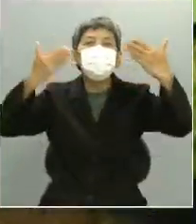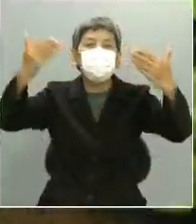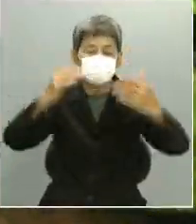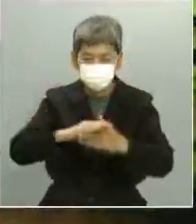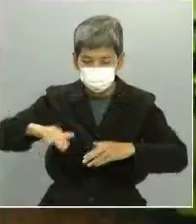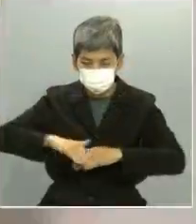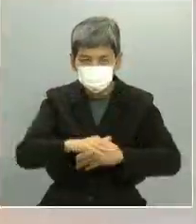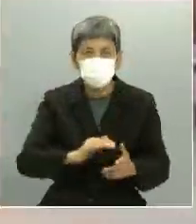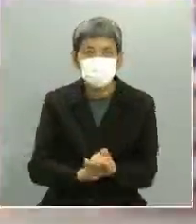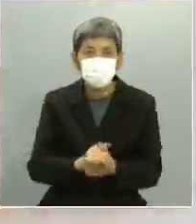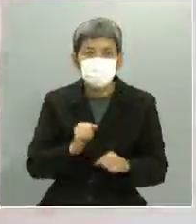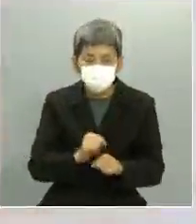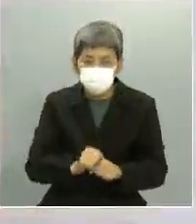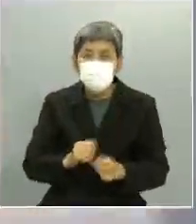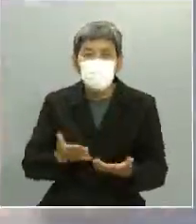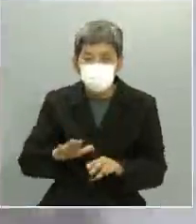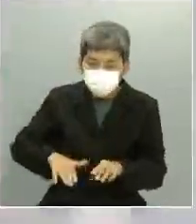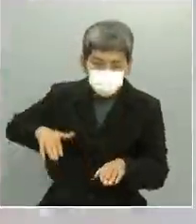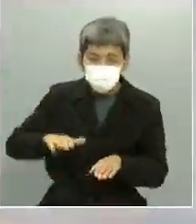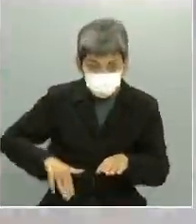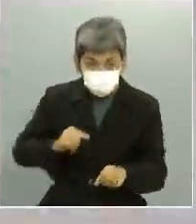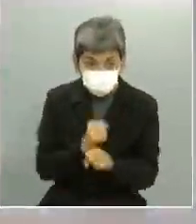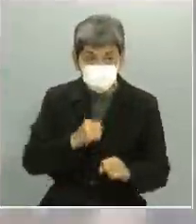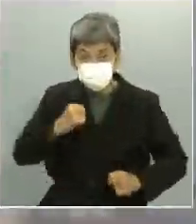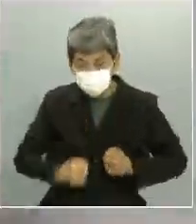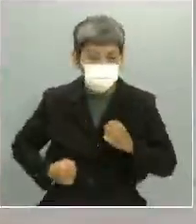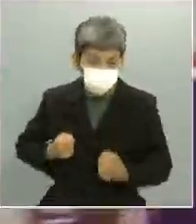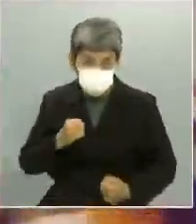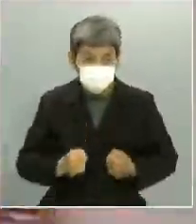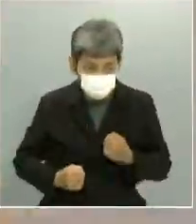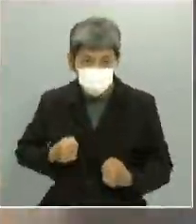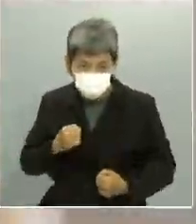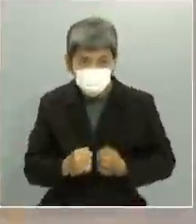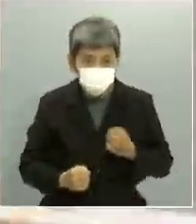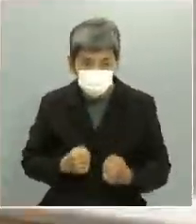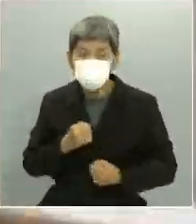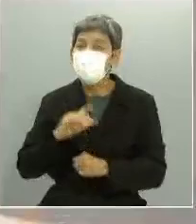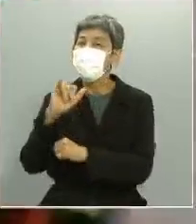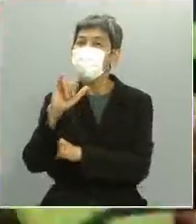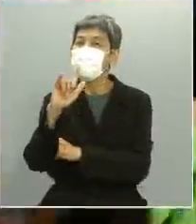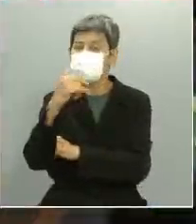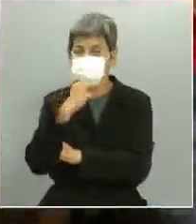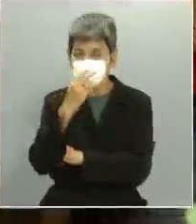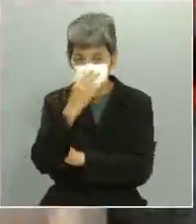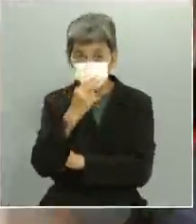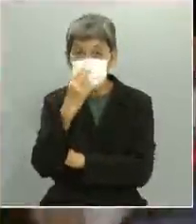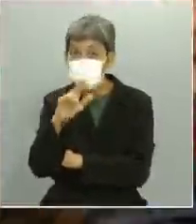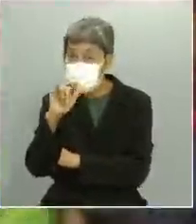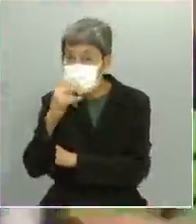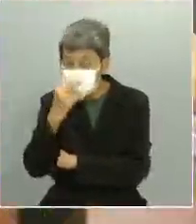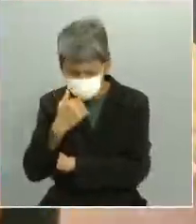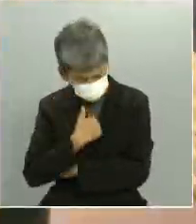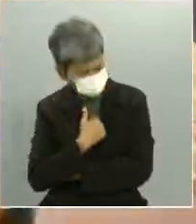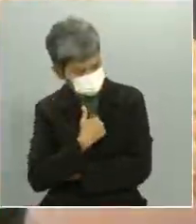ไถอ่ะไถเอาขาไถอ่ะระหว่างวิ่งเนี่ยปรากฏแถวพญาไทไปดูคลิปเถอะท่านผู้ชมไอ้ที่บอกว่า